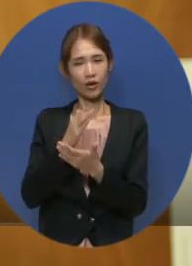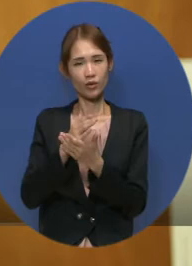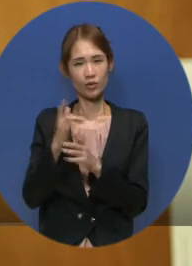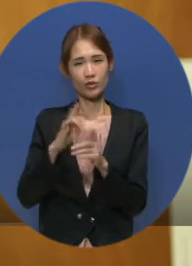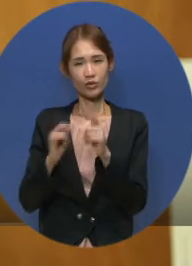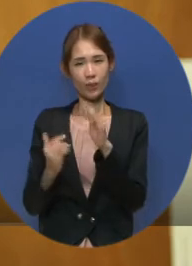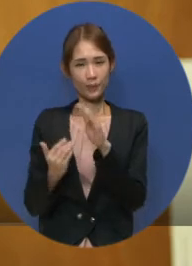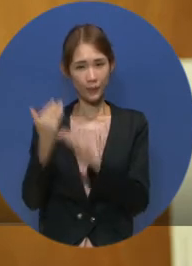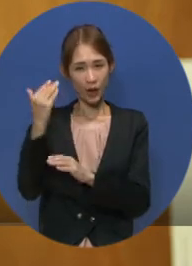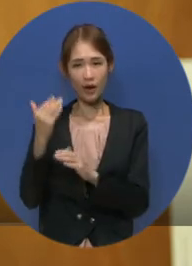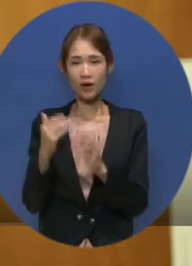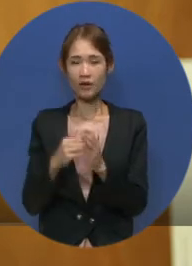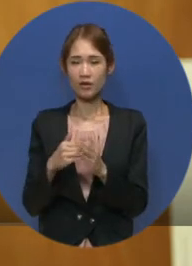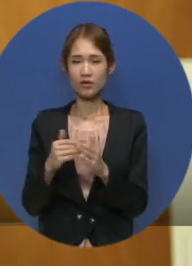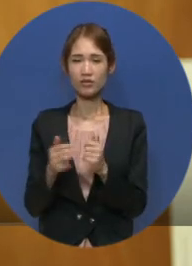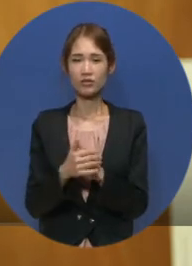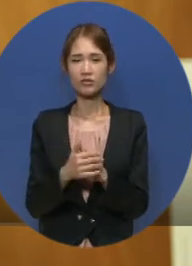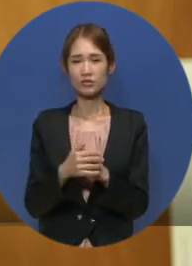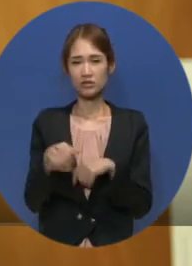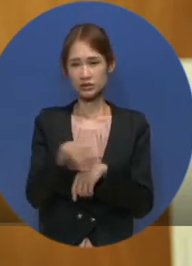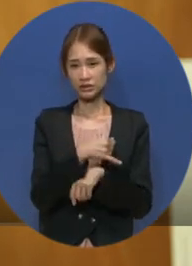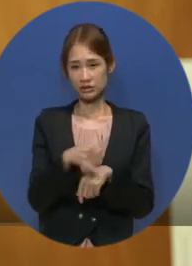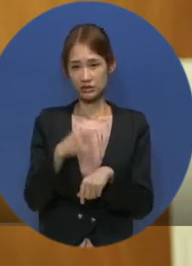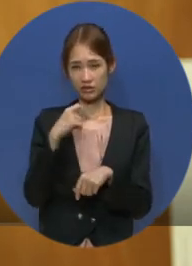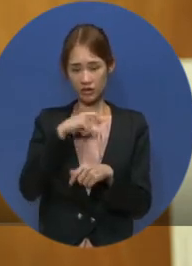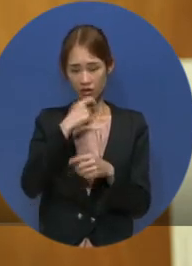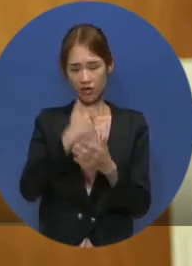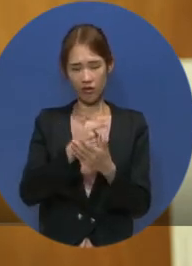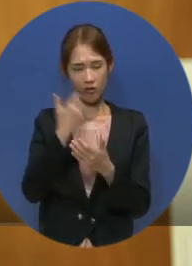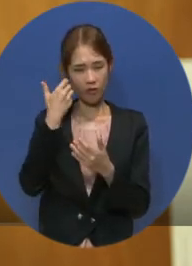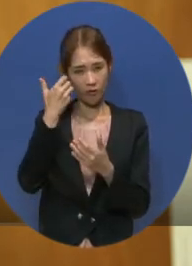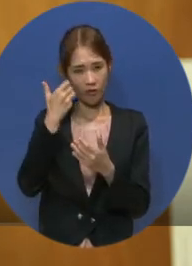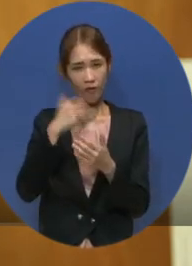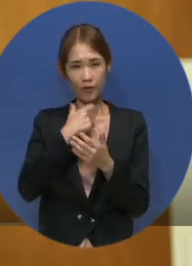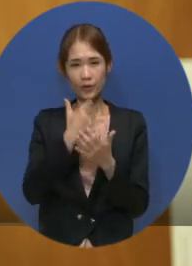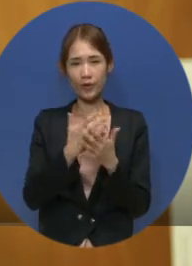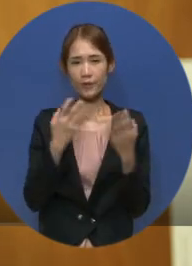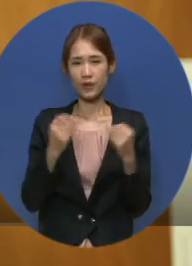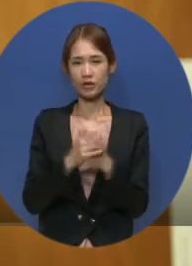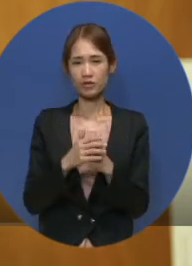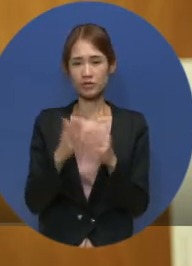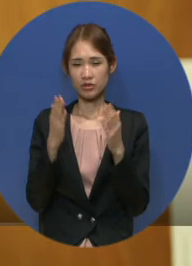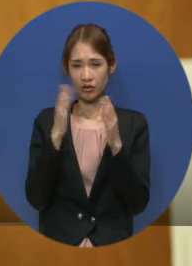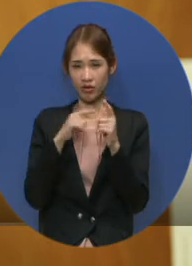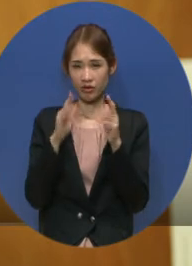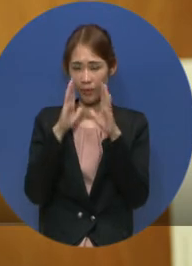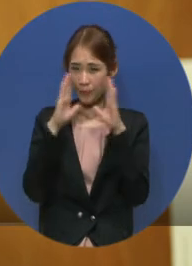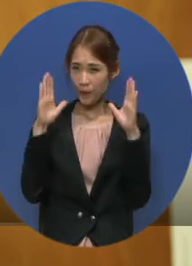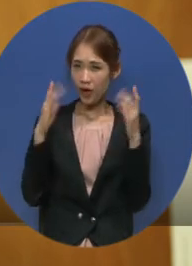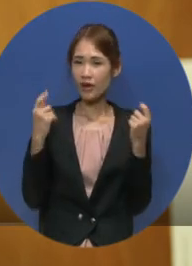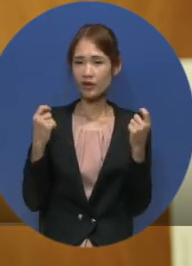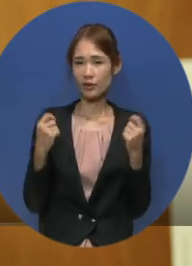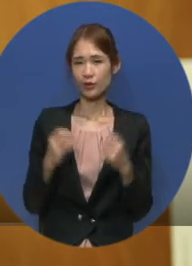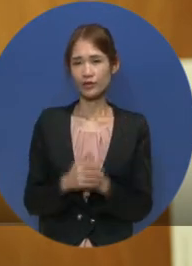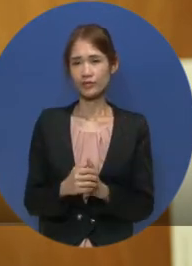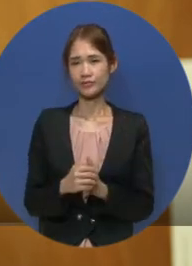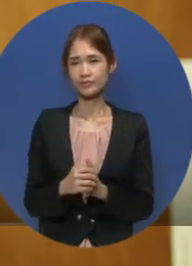또 넘어서서 또 전 디자이너로서 굉장히 같이 영감을 많이 받고 저의 그 시야가 확장되는 그런 계기가 되는 것